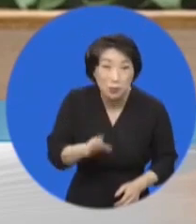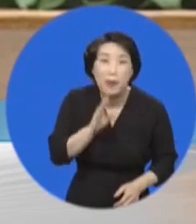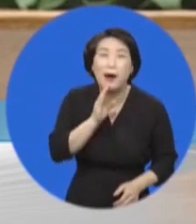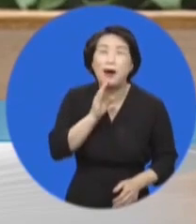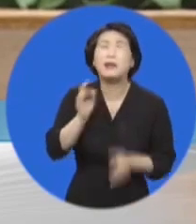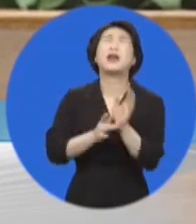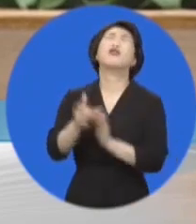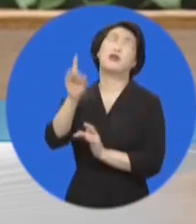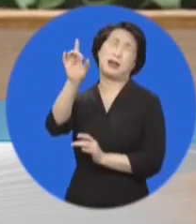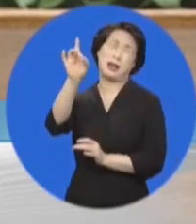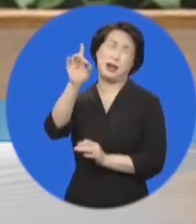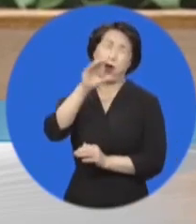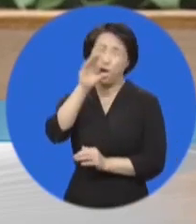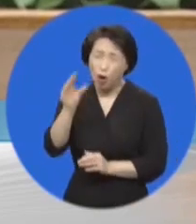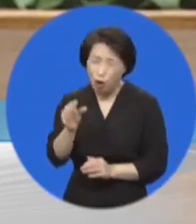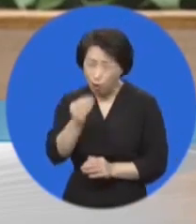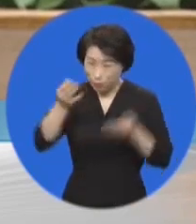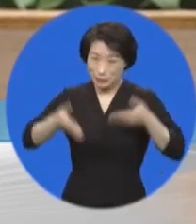가지셨다.